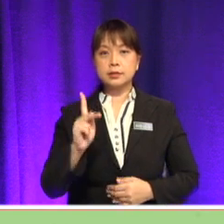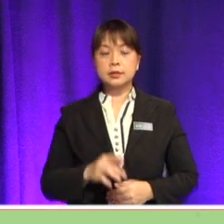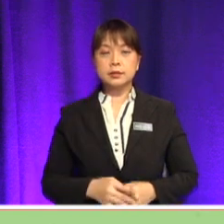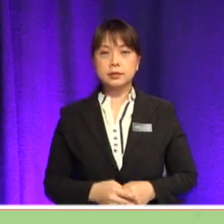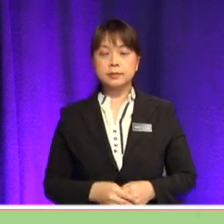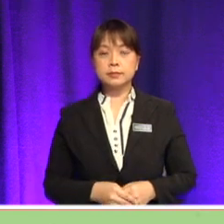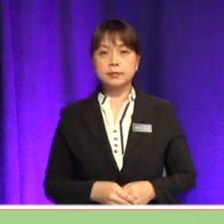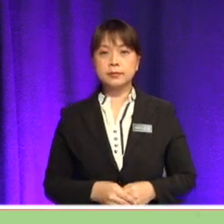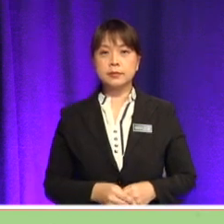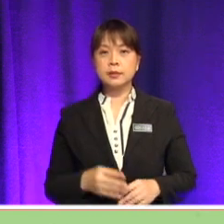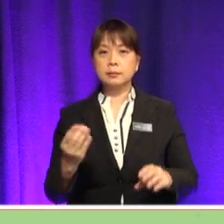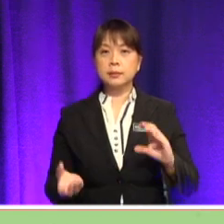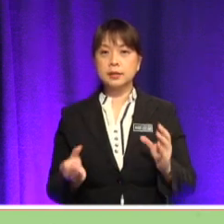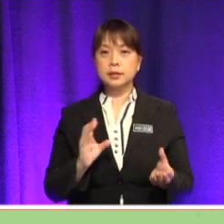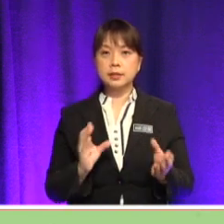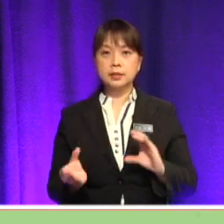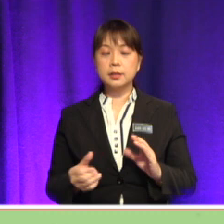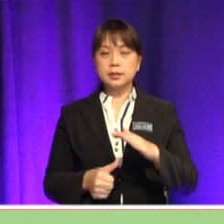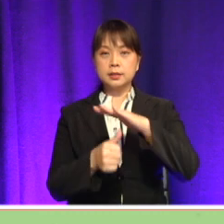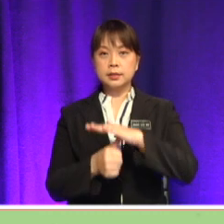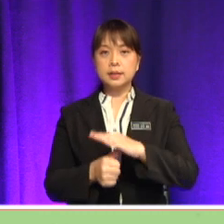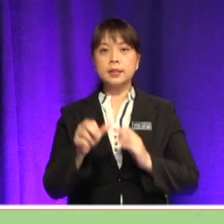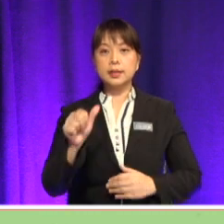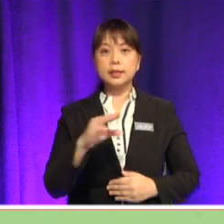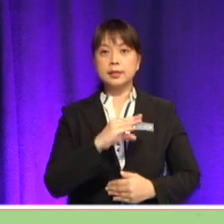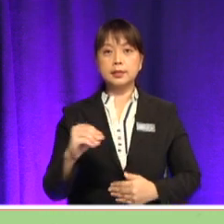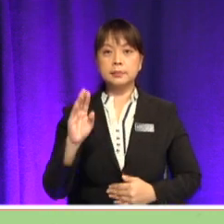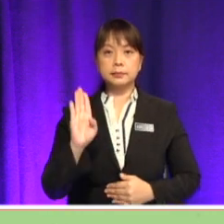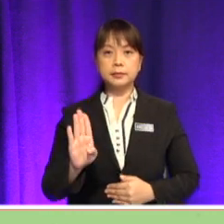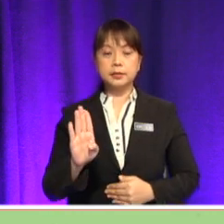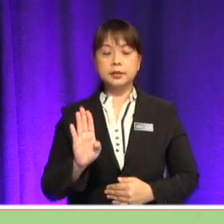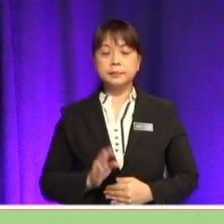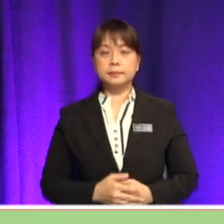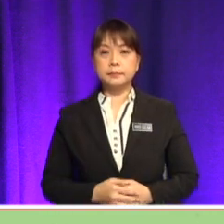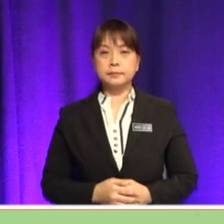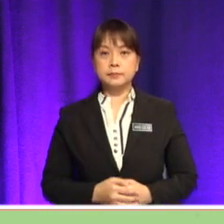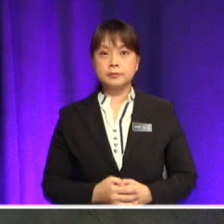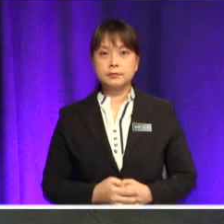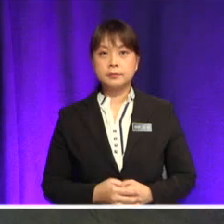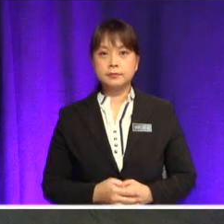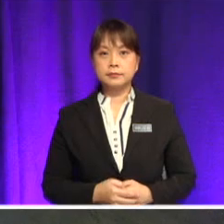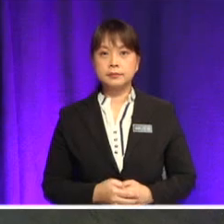bandingkan tekanan pada I dan b disuruh bandingkan tekanan